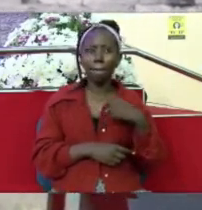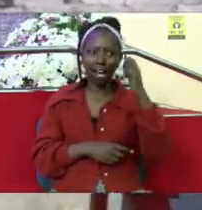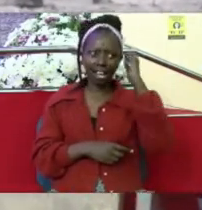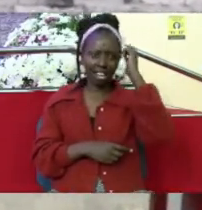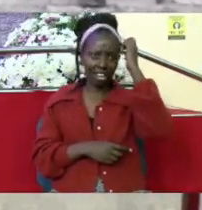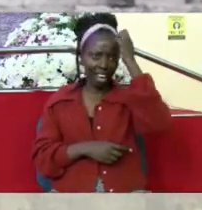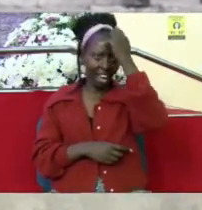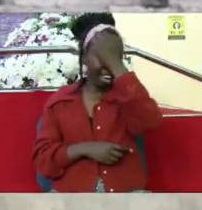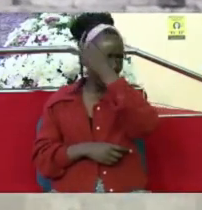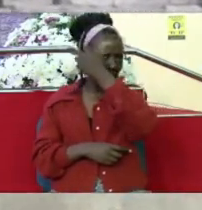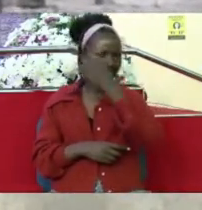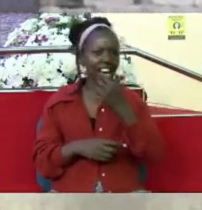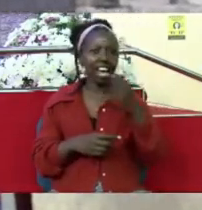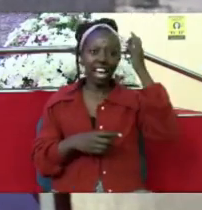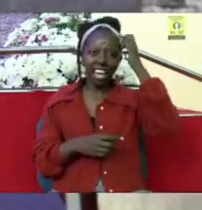in recession.